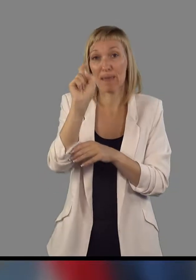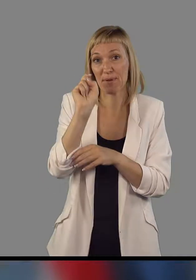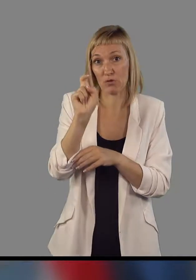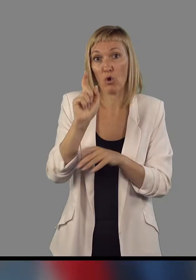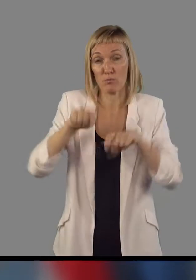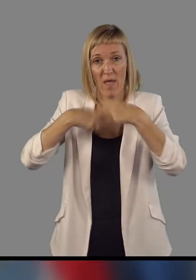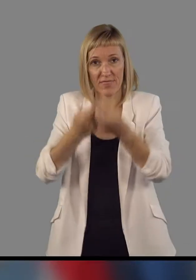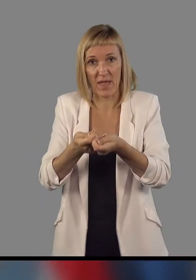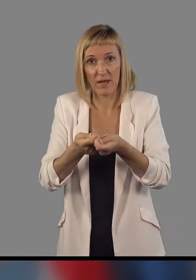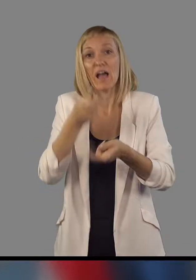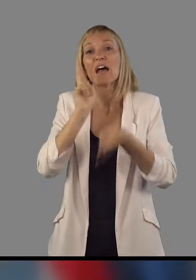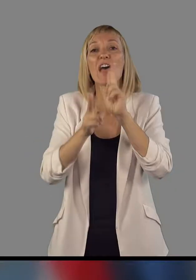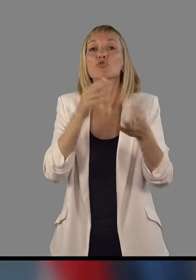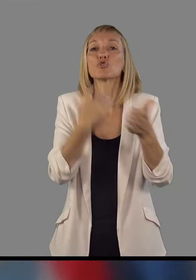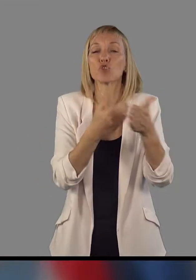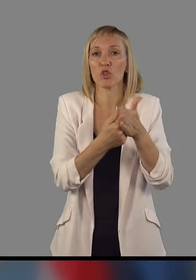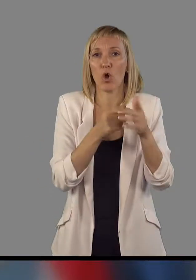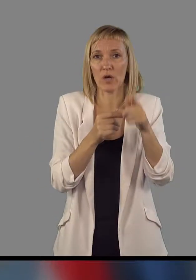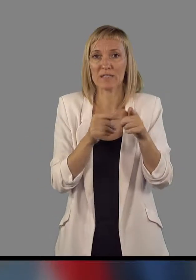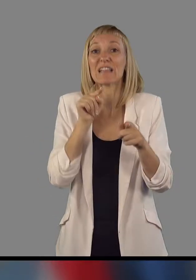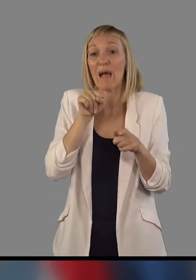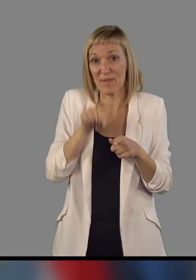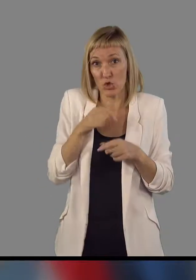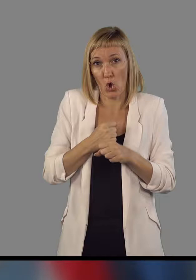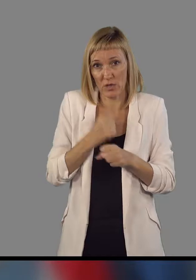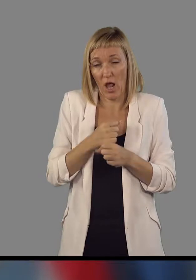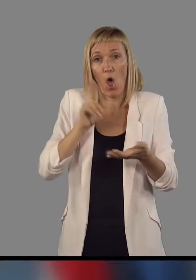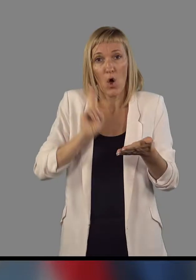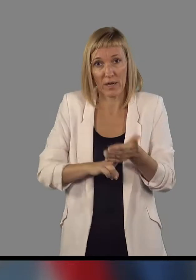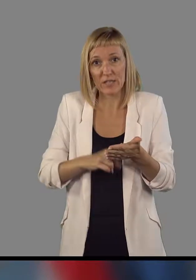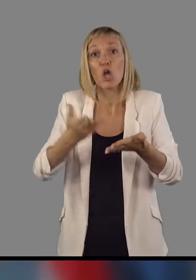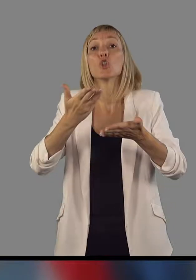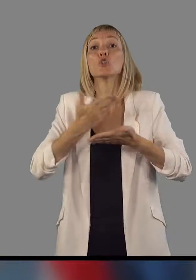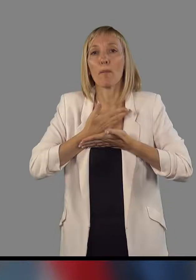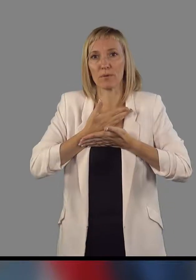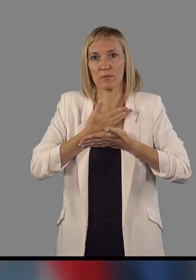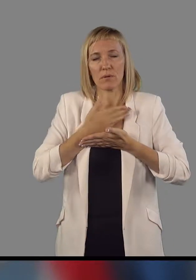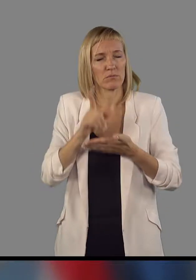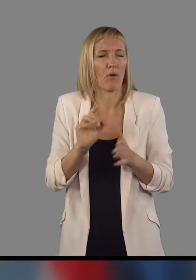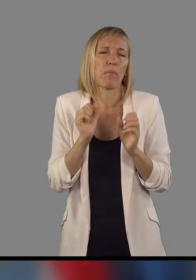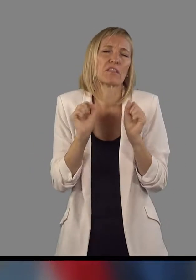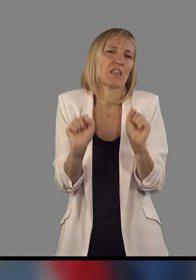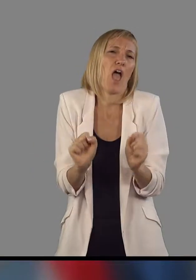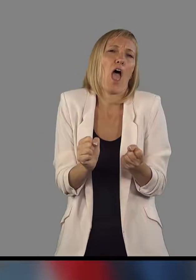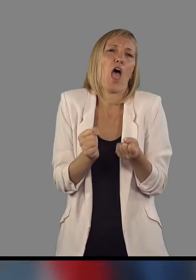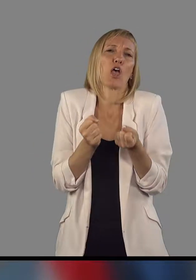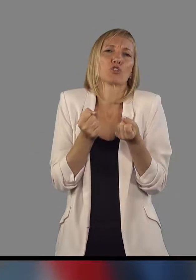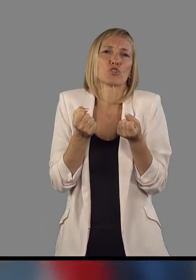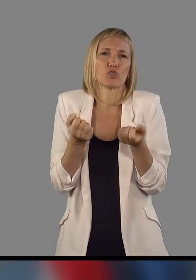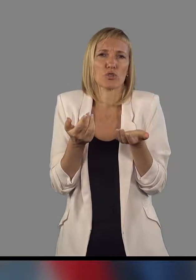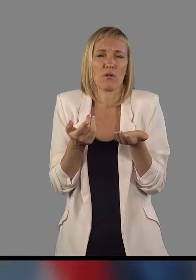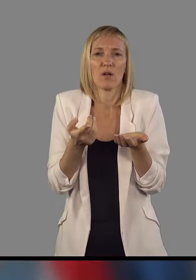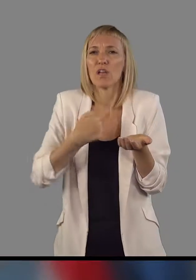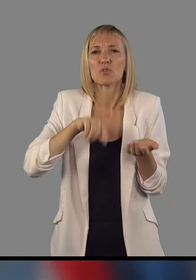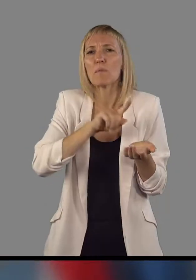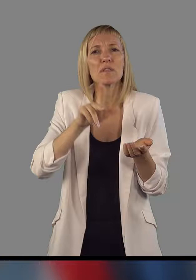ki bi se pritožil, na sodišču dokazati, da bi ta posel v resnici tudi dobil. To pa bo zelo, zelo